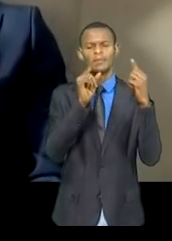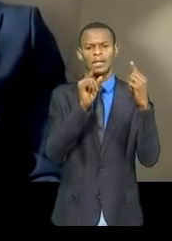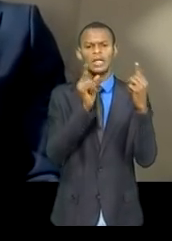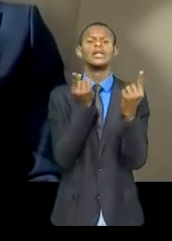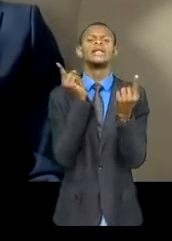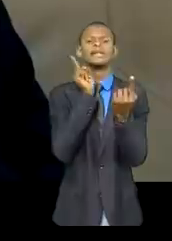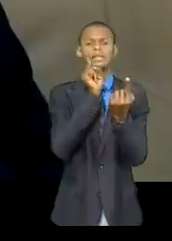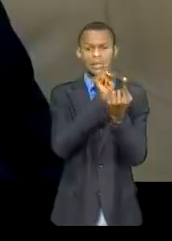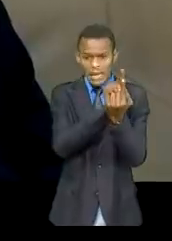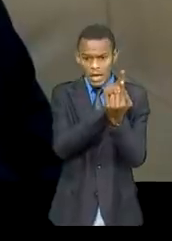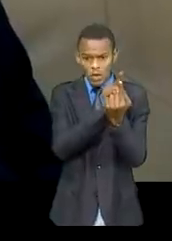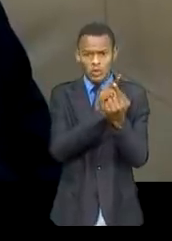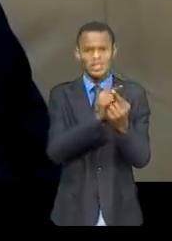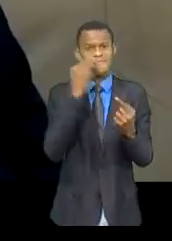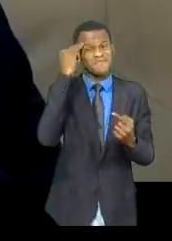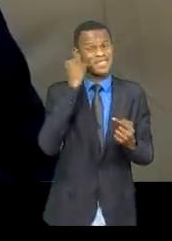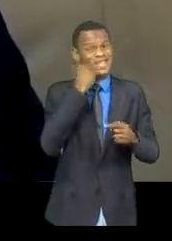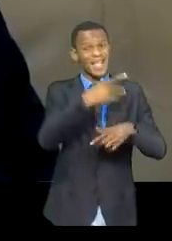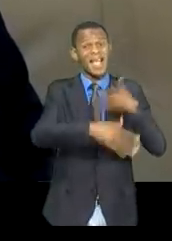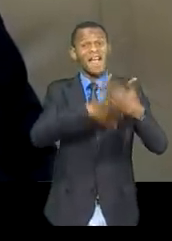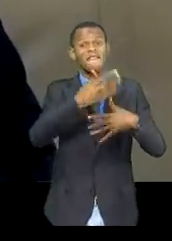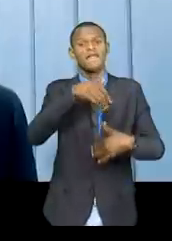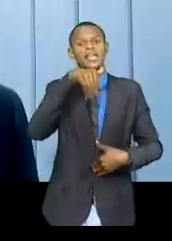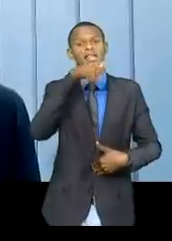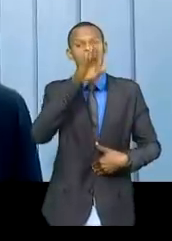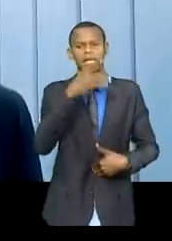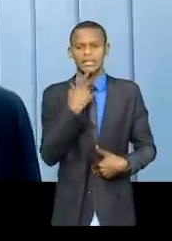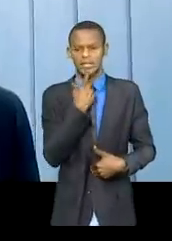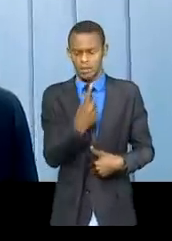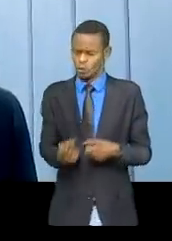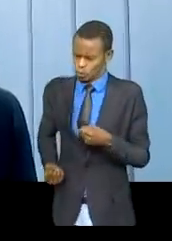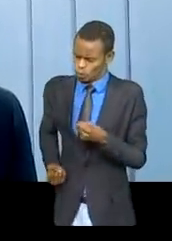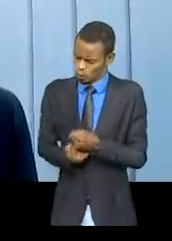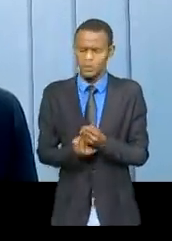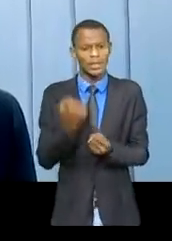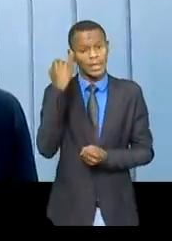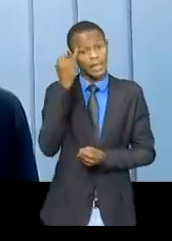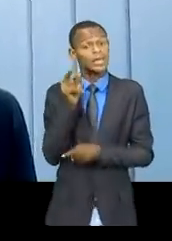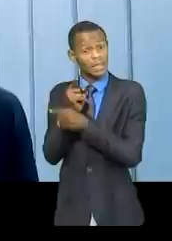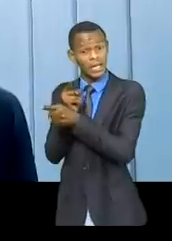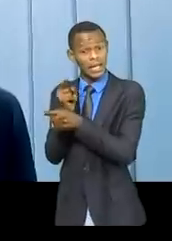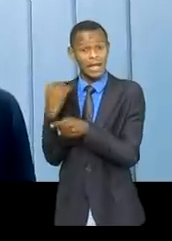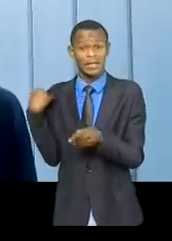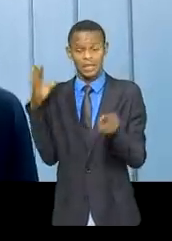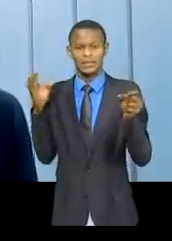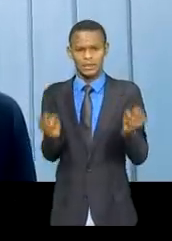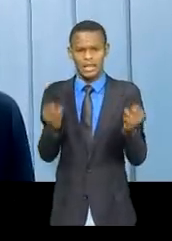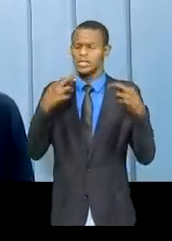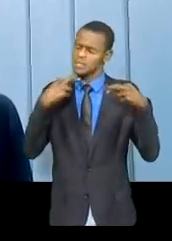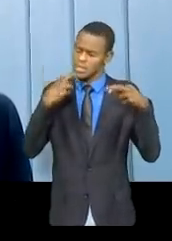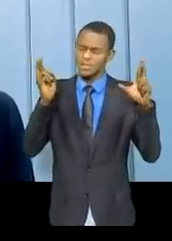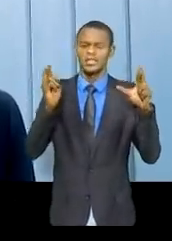de Tshilombo, donne le maximum des résultats. L'Ituri n'a jamais éprouvé à aucun